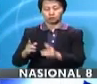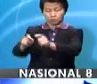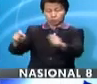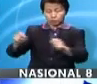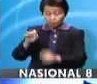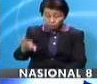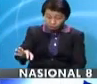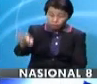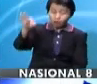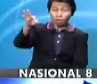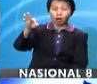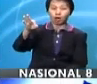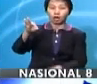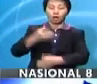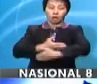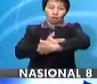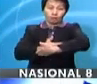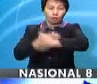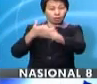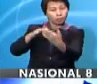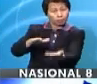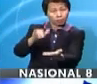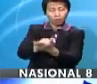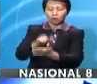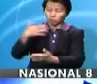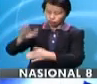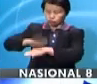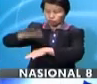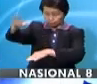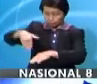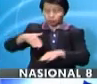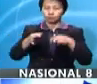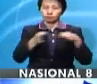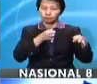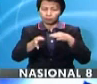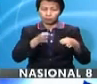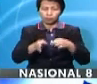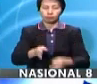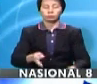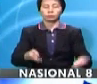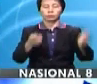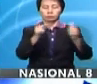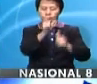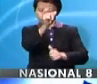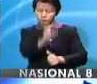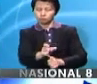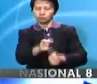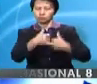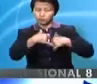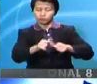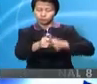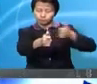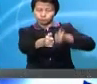lokasi penemuan cebisan mayat bayi itu sudah dipanggil memberi keterangan. Suspek utama masih diburu.